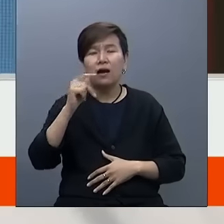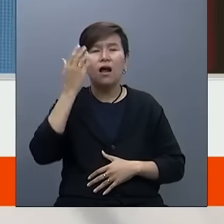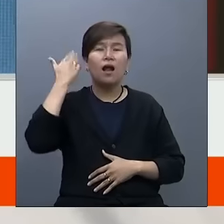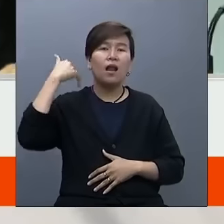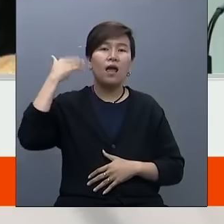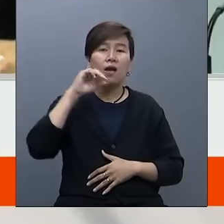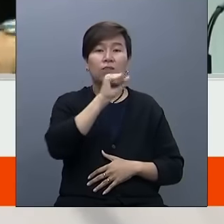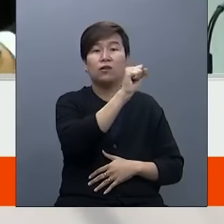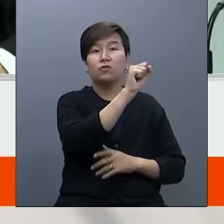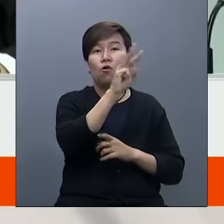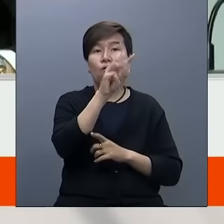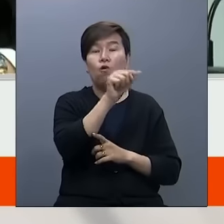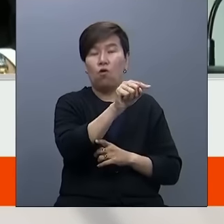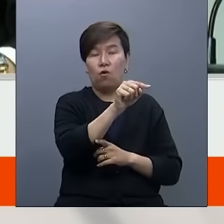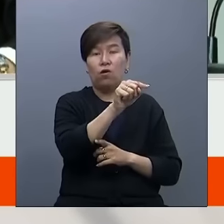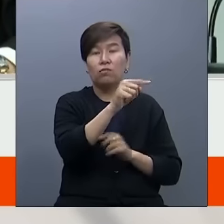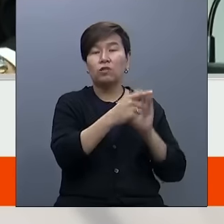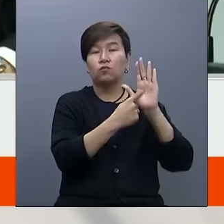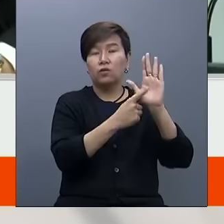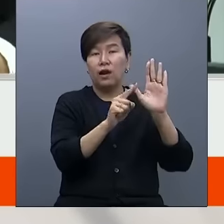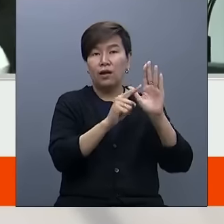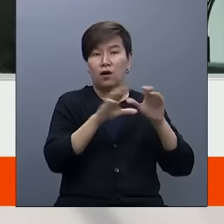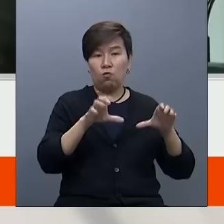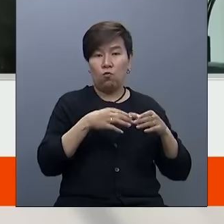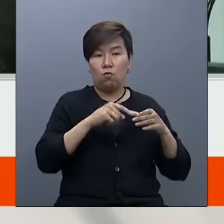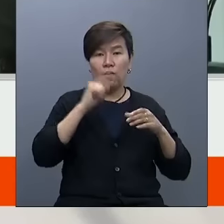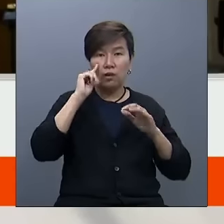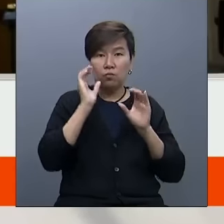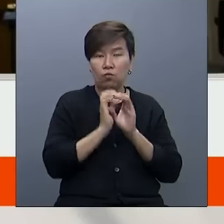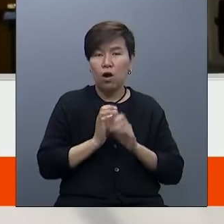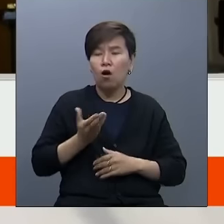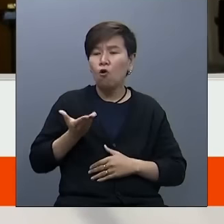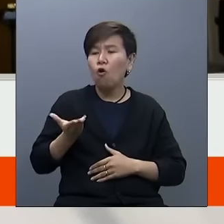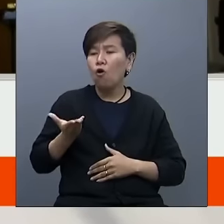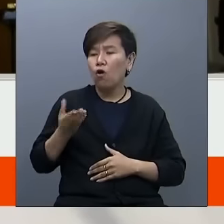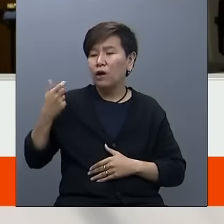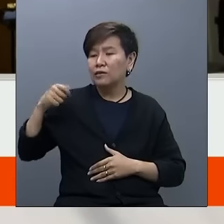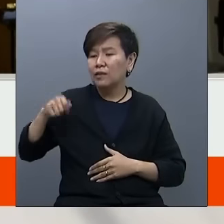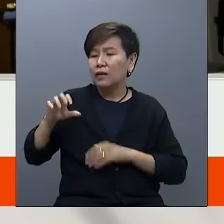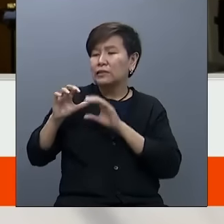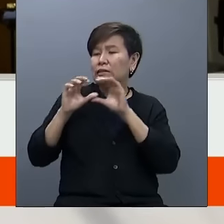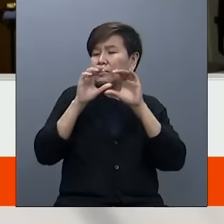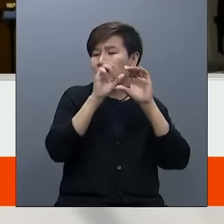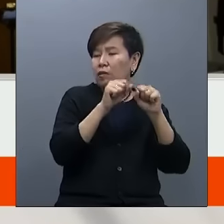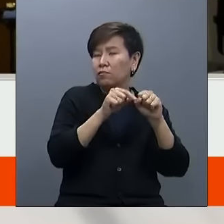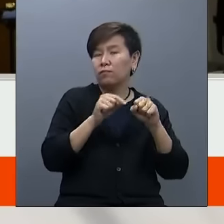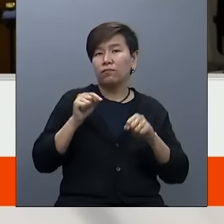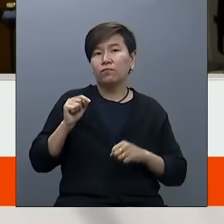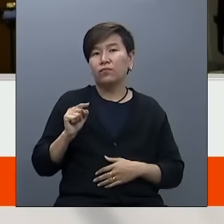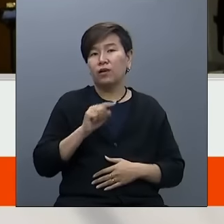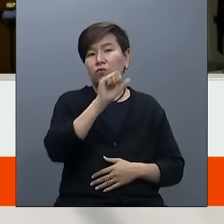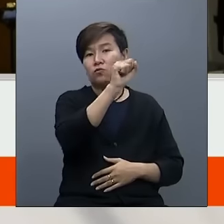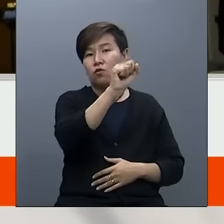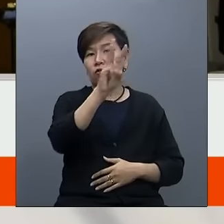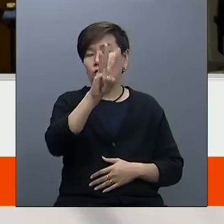ซึ่งพนักงานสอบสวนเนี่ยพนักงานสืบสวนชุดสืบสวนไปขอออกหมายจับเหมือนกันท ่ านก็อนุมัติหมายจับคนอื่นแต่ว่าระดับสว.เนี่ยท่